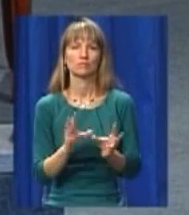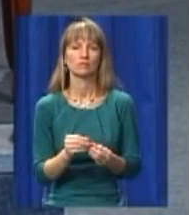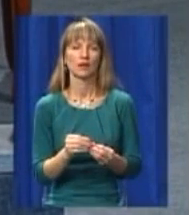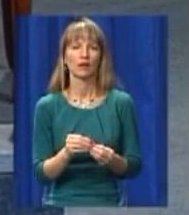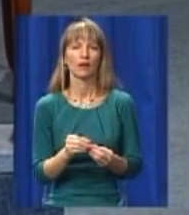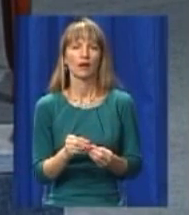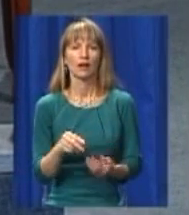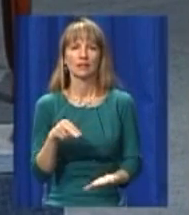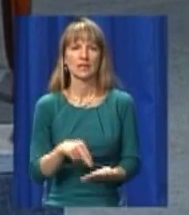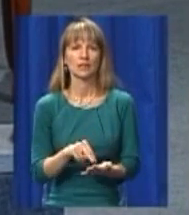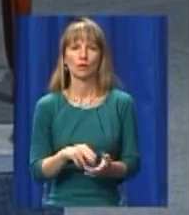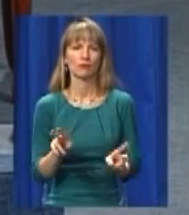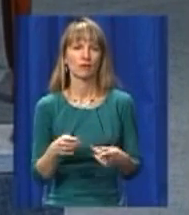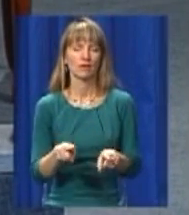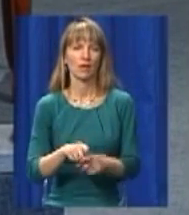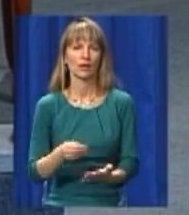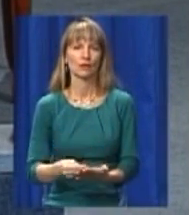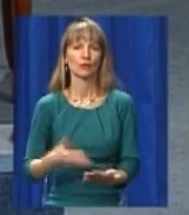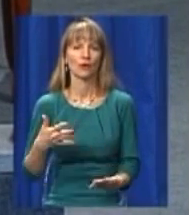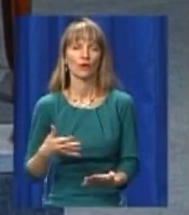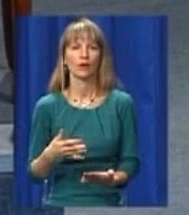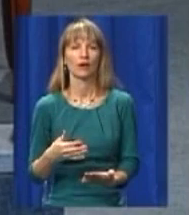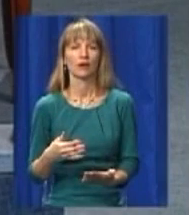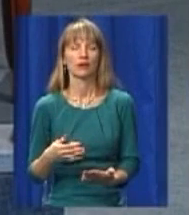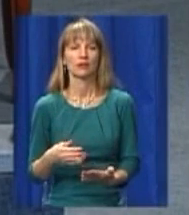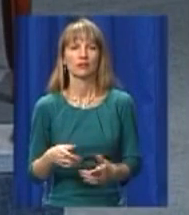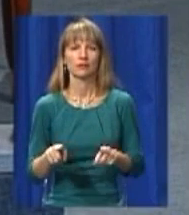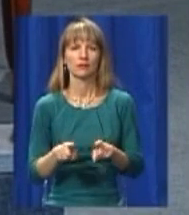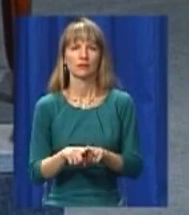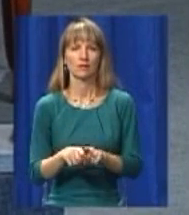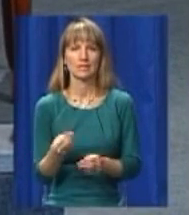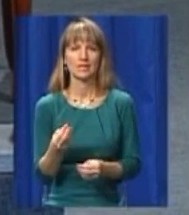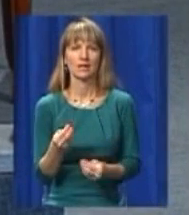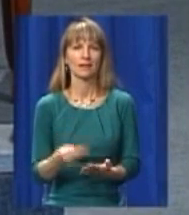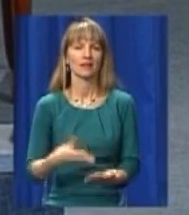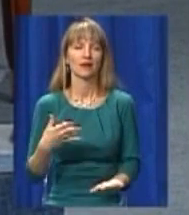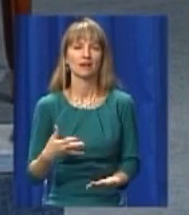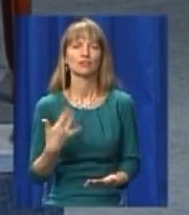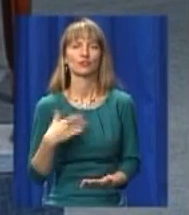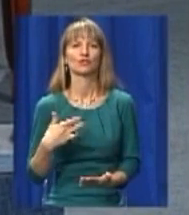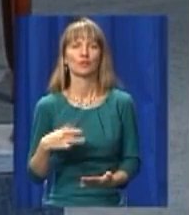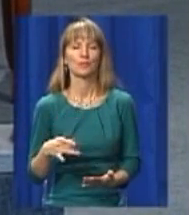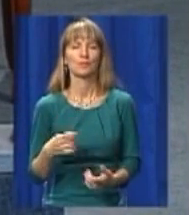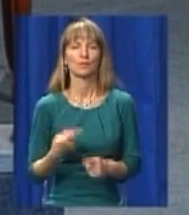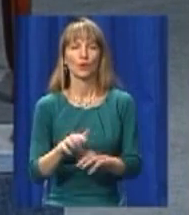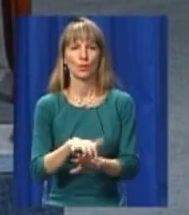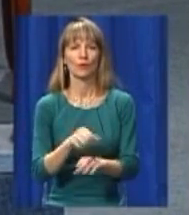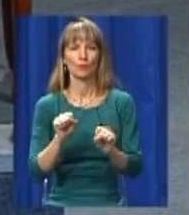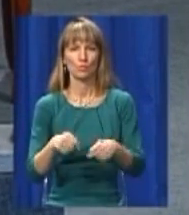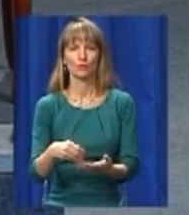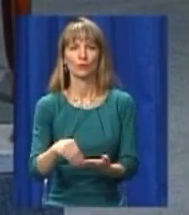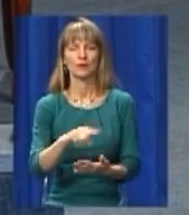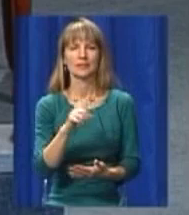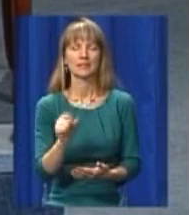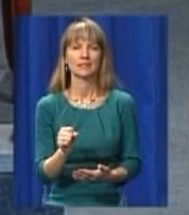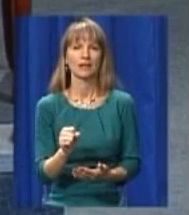тварини не варті так дорого. Ну, нащо так зацінювати таку, взагалі встановлювати таку ціну. А, тож котика можна придбати